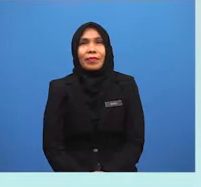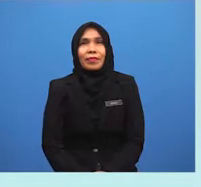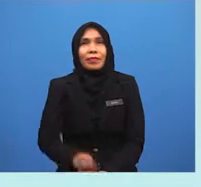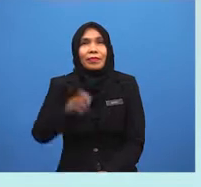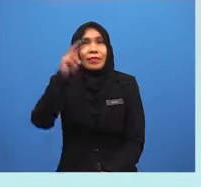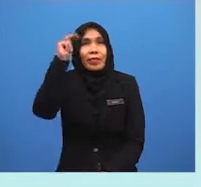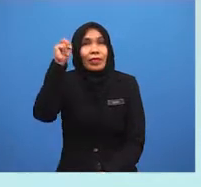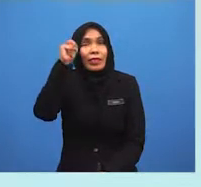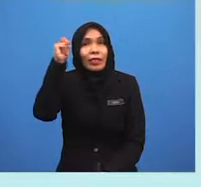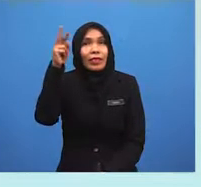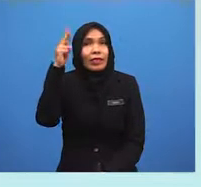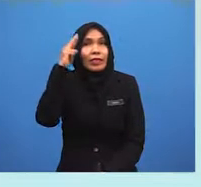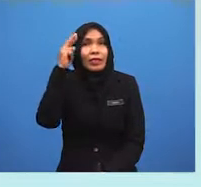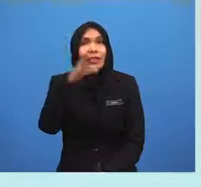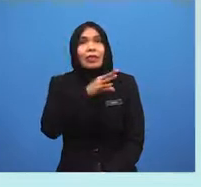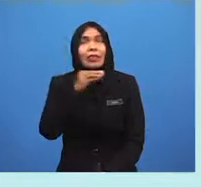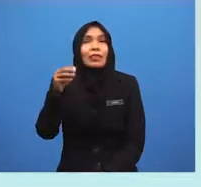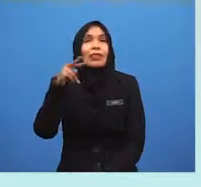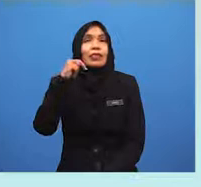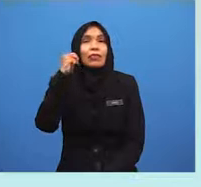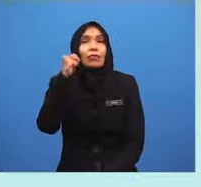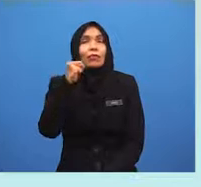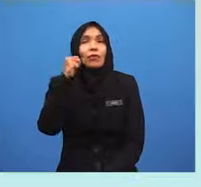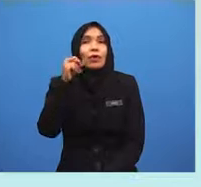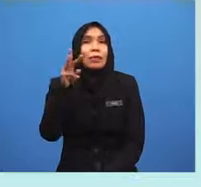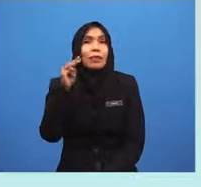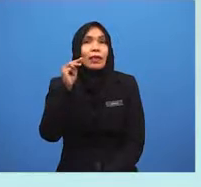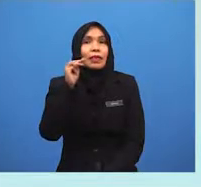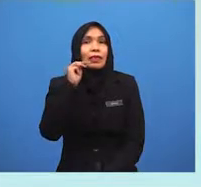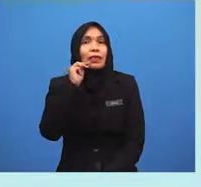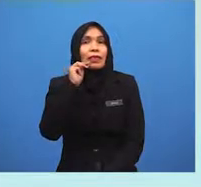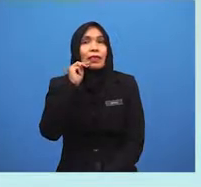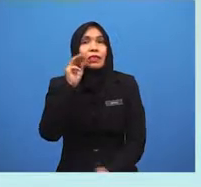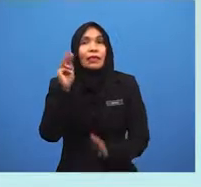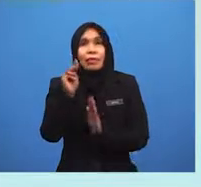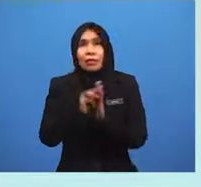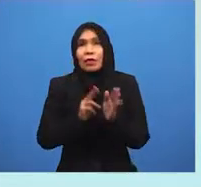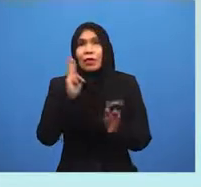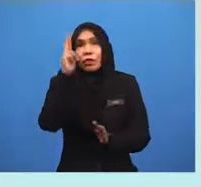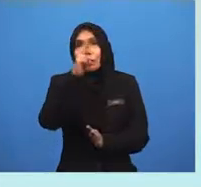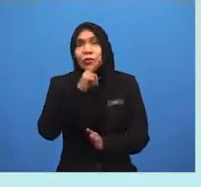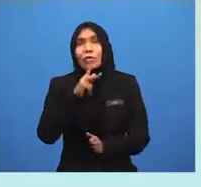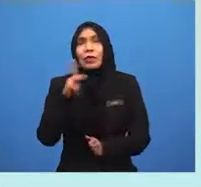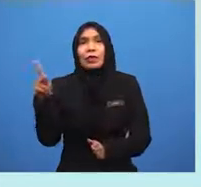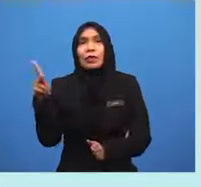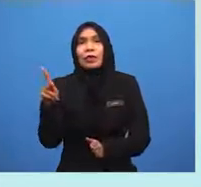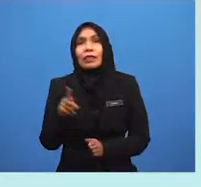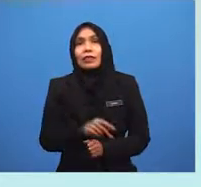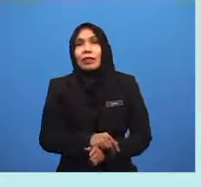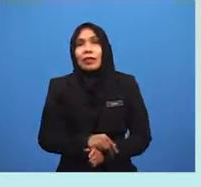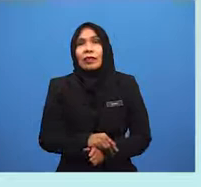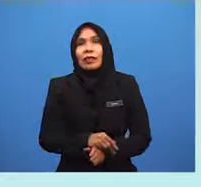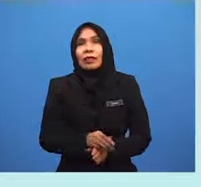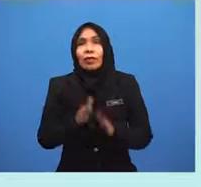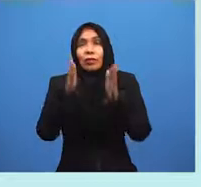Encik Rajan dan Puan Malini merupakan pasangan istimewa yang tinggal di Pekan Ulu